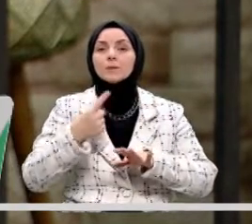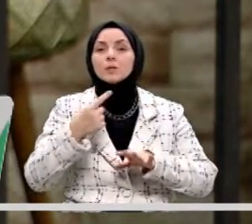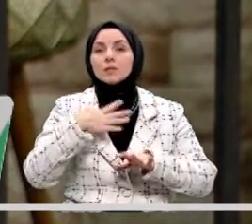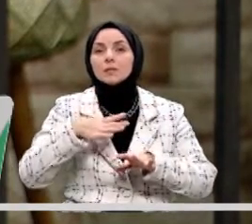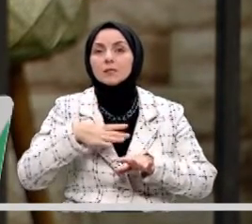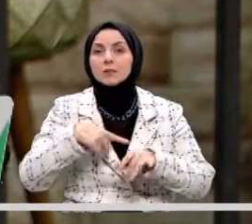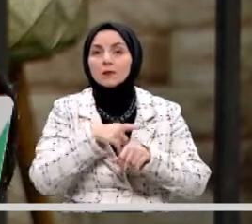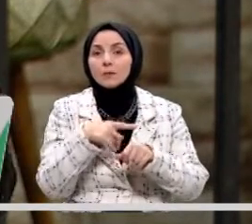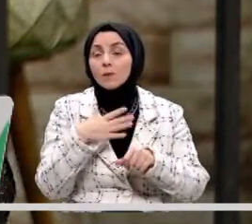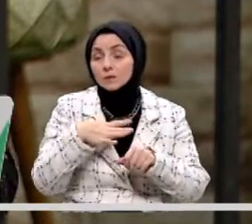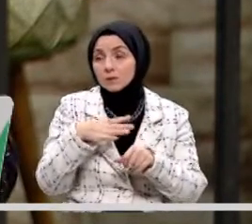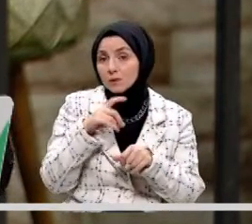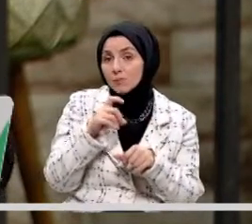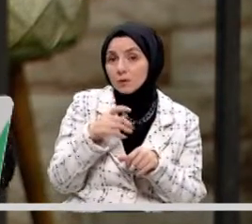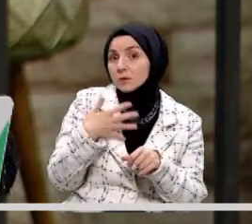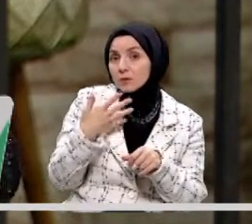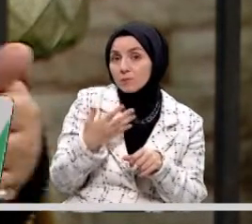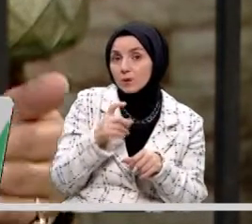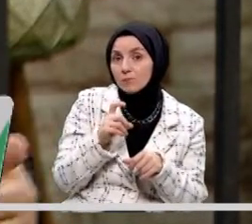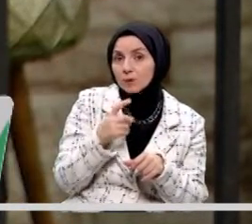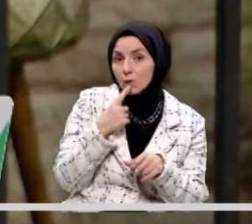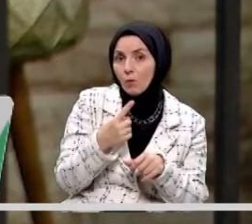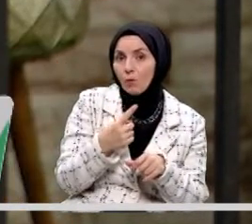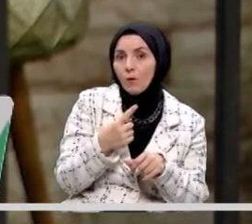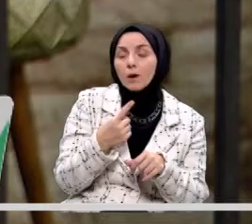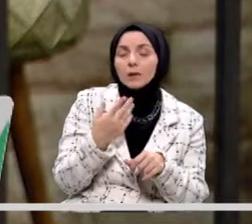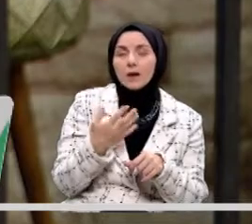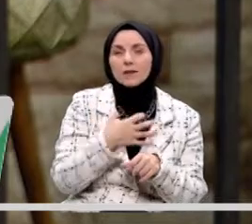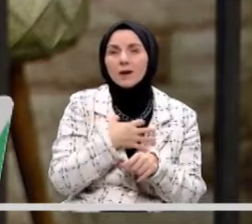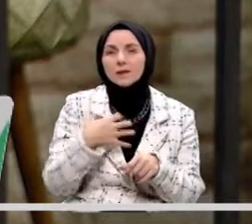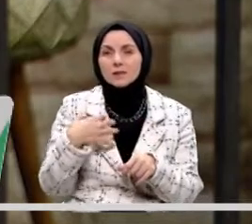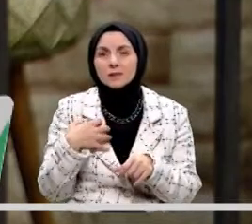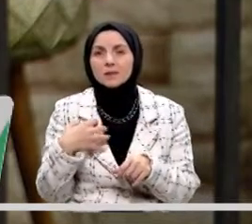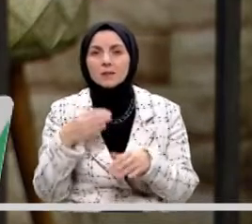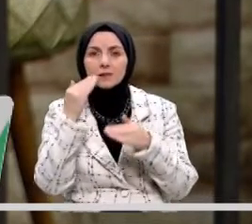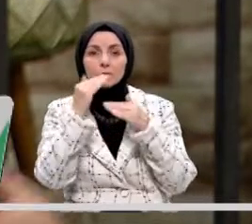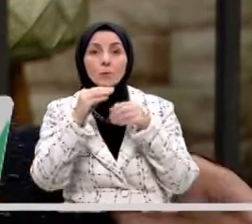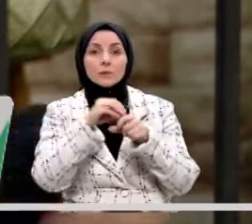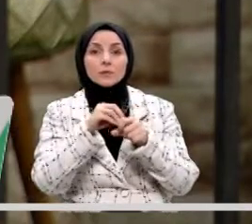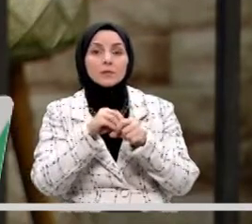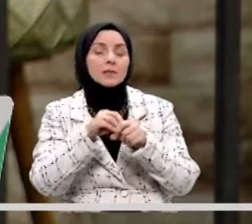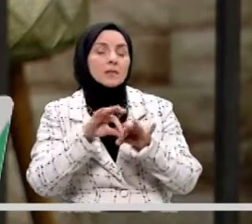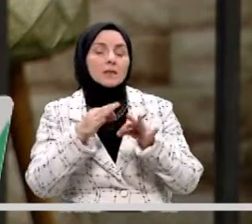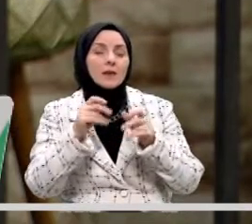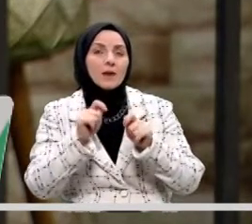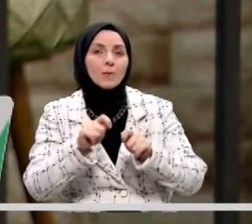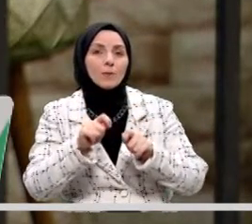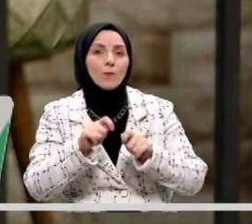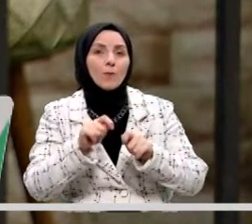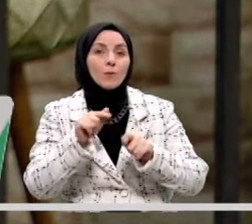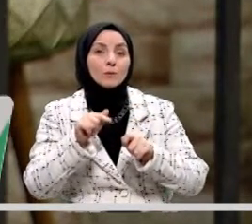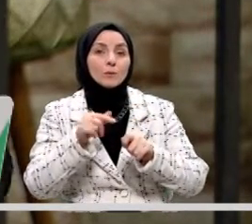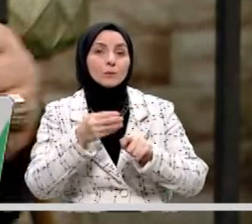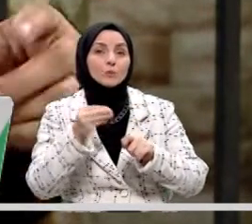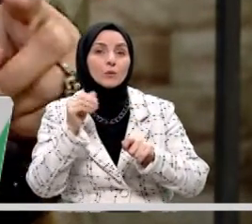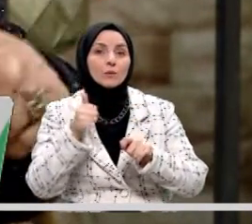istemesem mi diyor yani Annenin de toplum içindeki hareketleri kızım gerçekten insanlar bir laf söyler